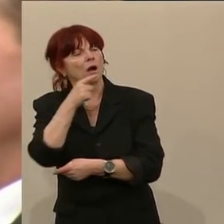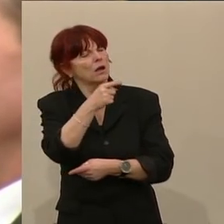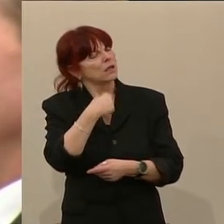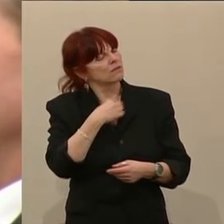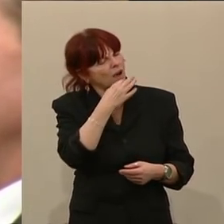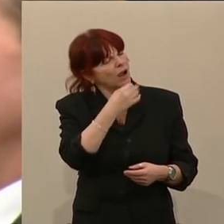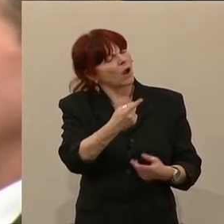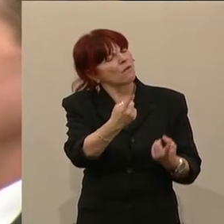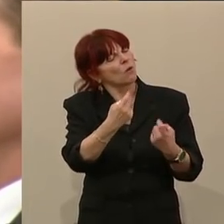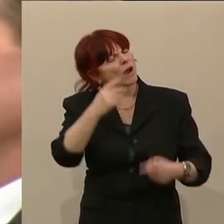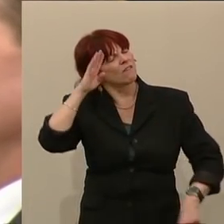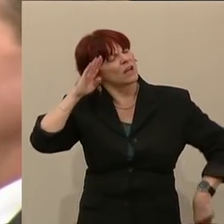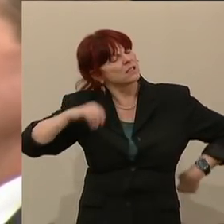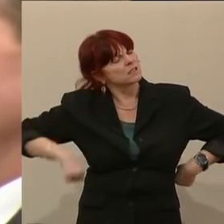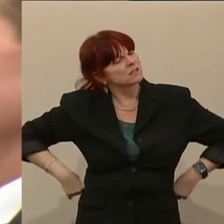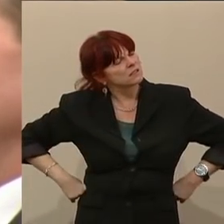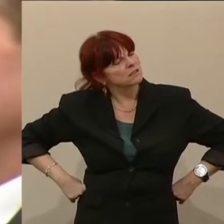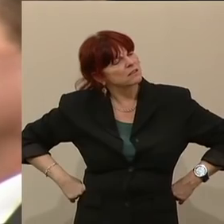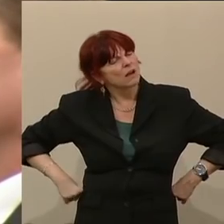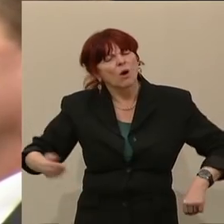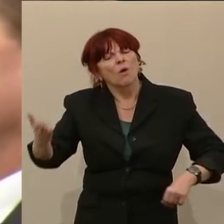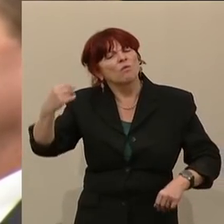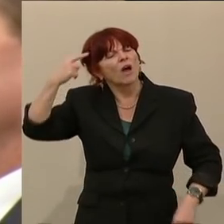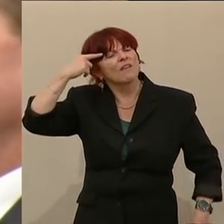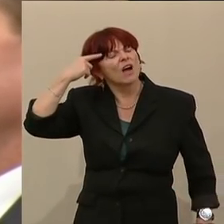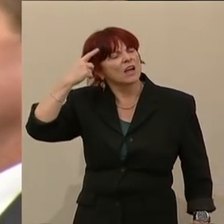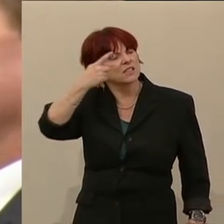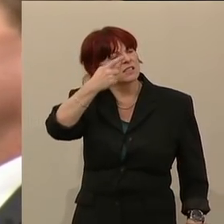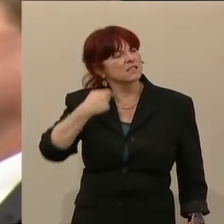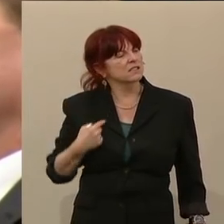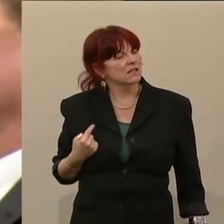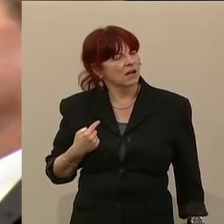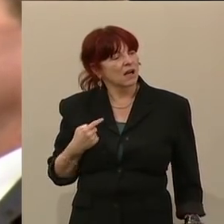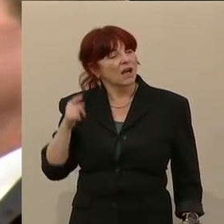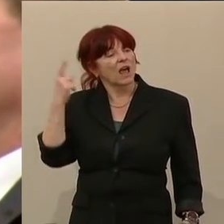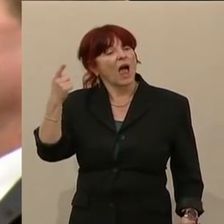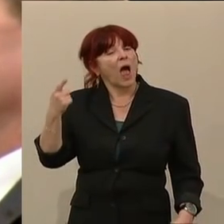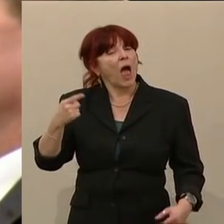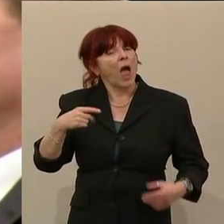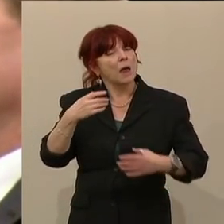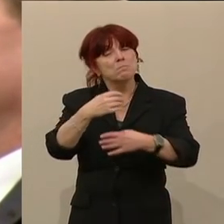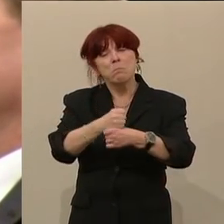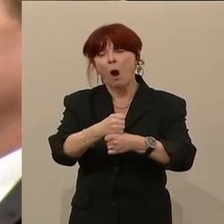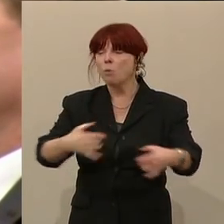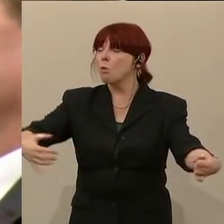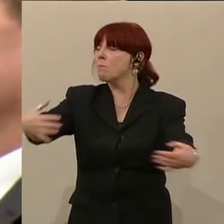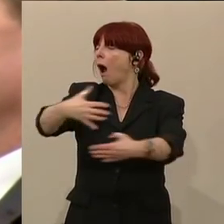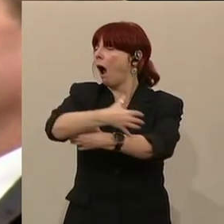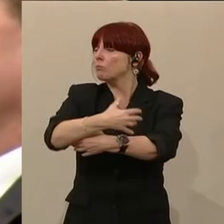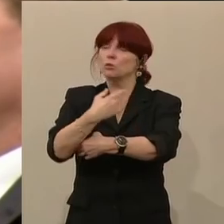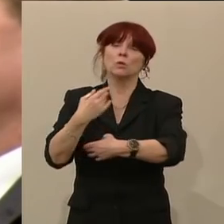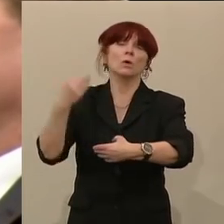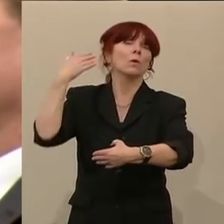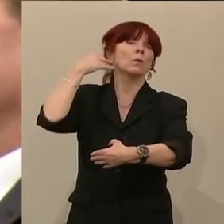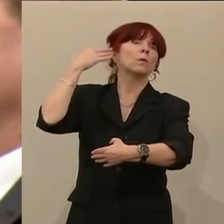Hellseher? Woher haben Sie denn das? Woher wissen Sie denn das? Haben Sie denn einen Baum zu stark umarmt, der es Ihnen geflüstert hat? Oder woher kommt das? Das